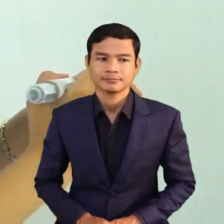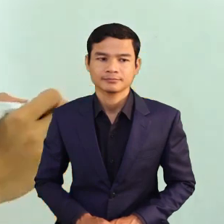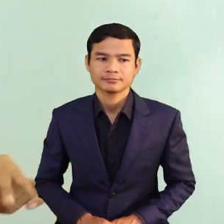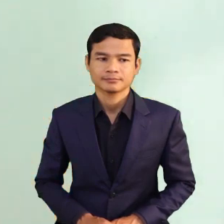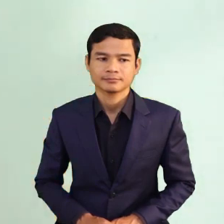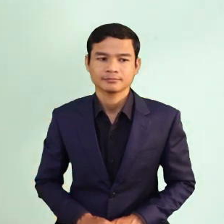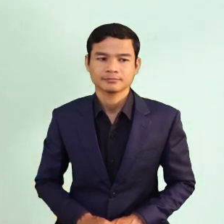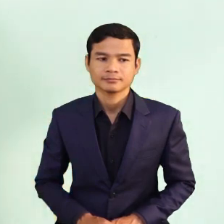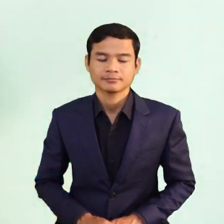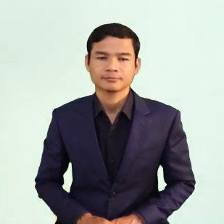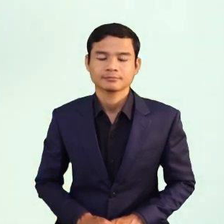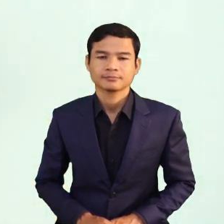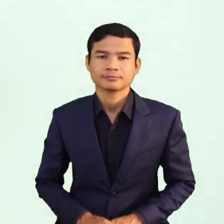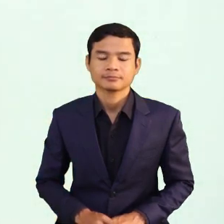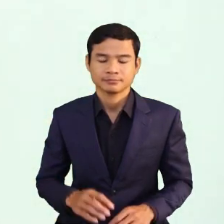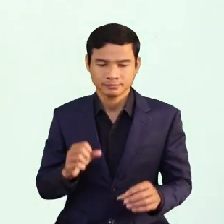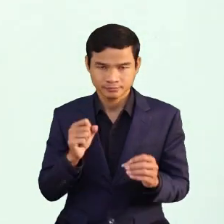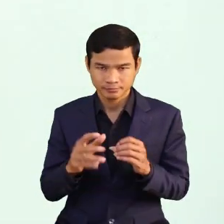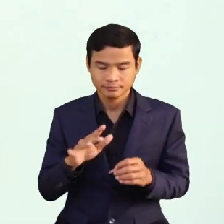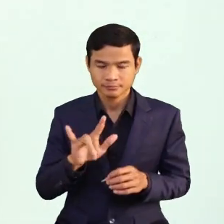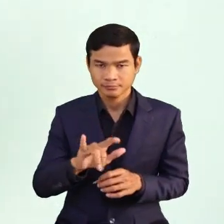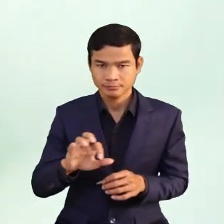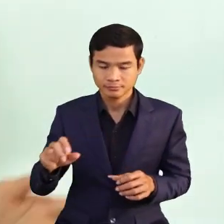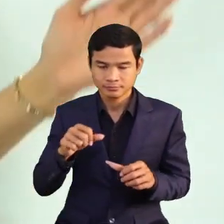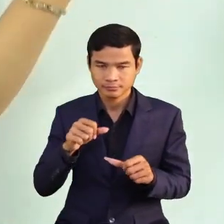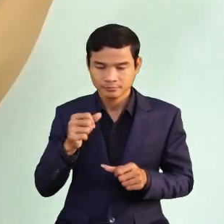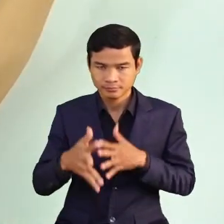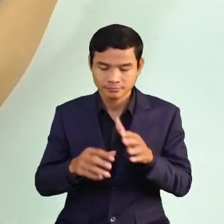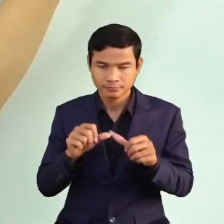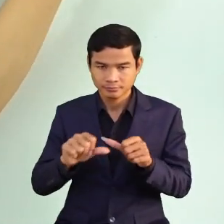ចាតោះចាប់ផ្ដើមប្រកបអាន